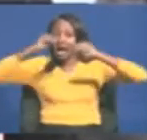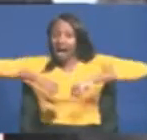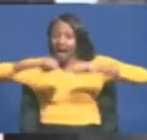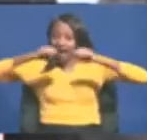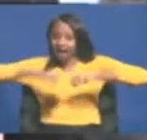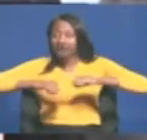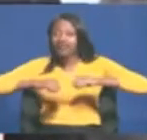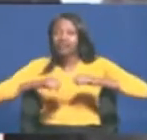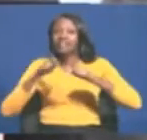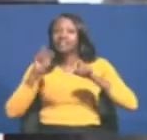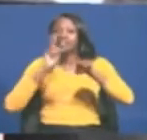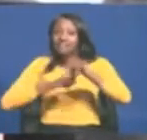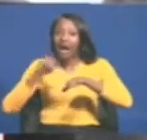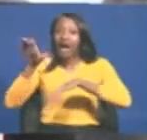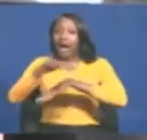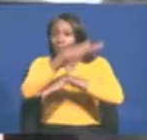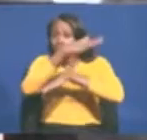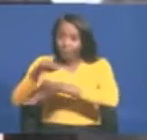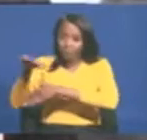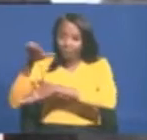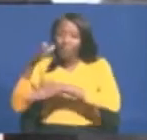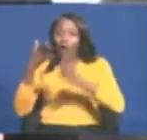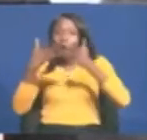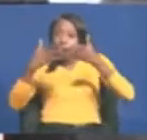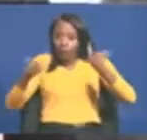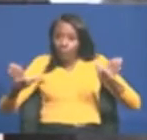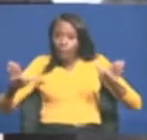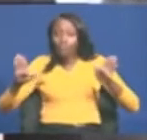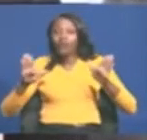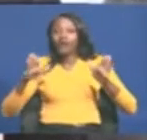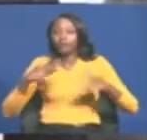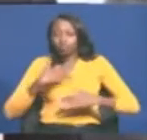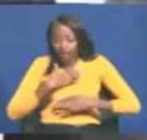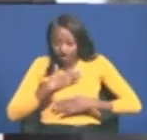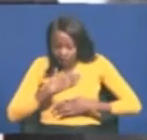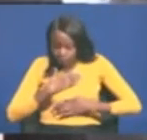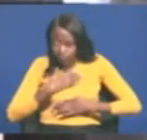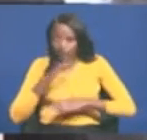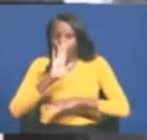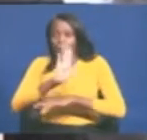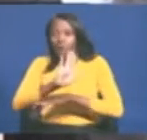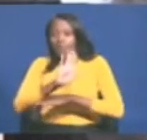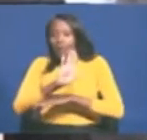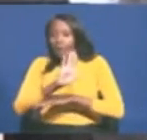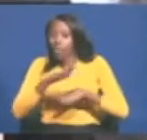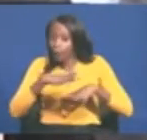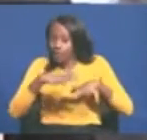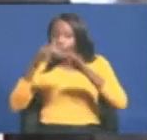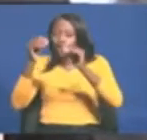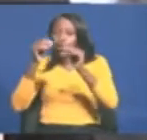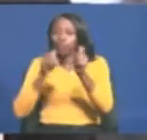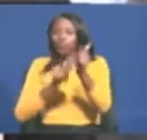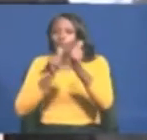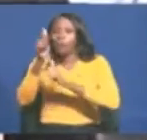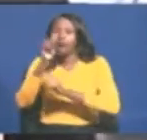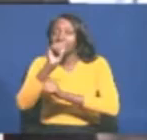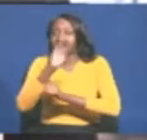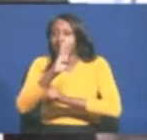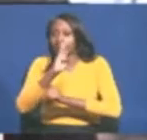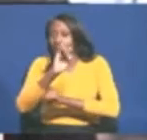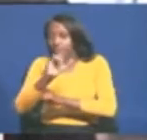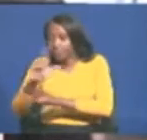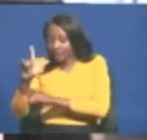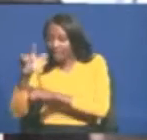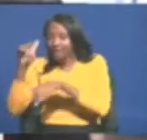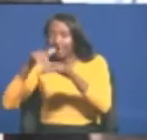asembli ikifuguliwa. Gitahi mheshimiwa ni mmoja wa kati ya wale wataenda kusukumia kule kwa bunge yetu, na ndio